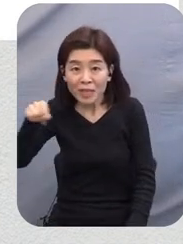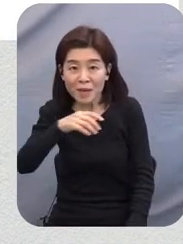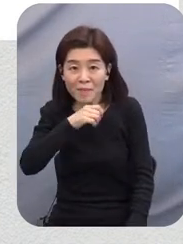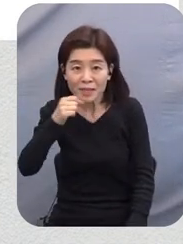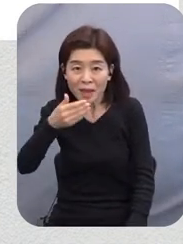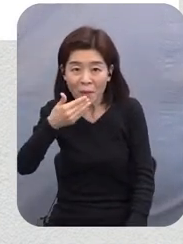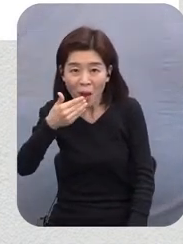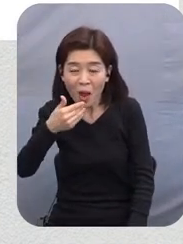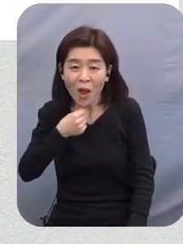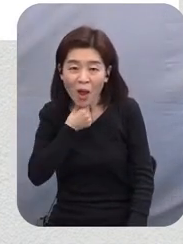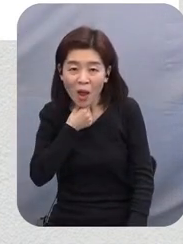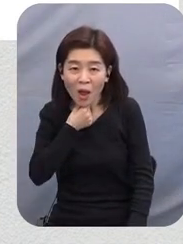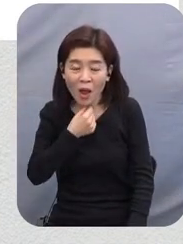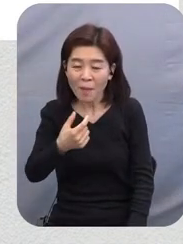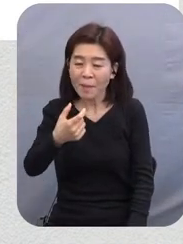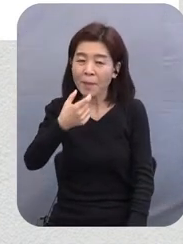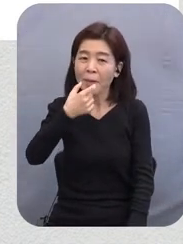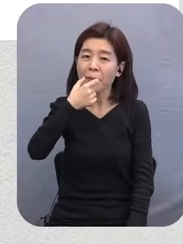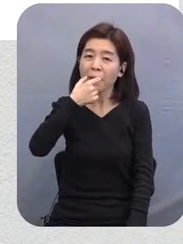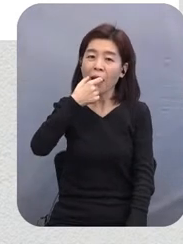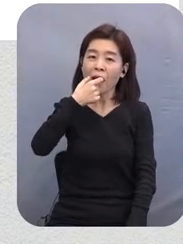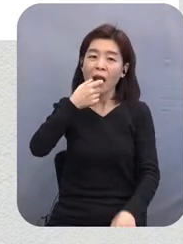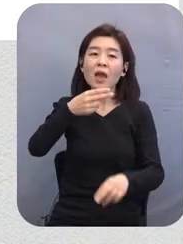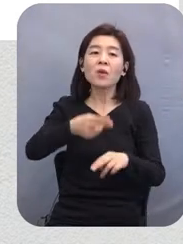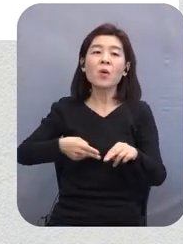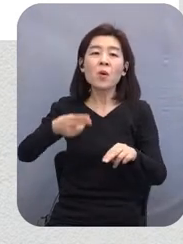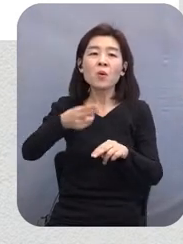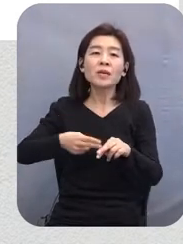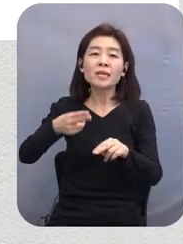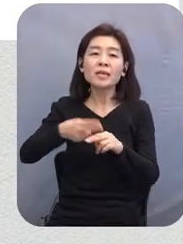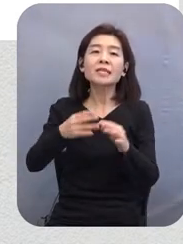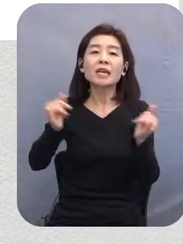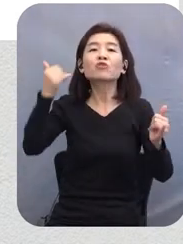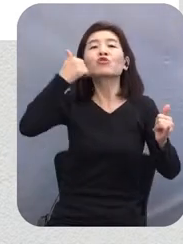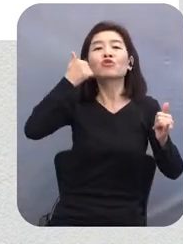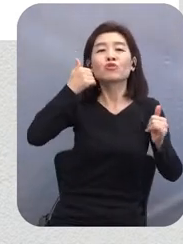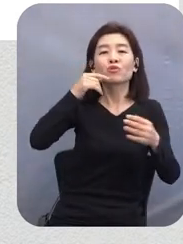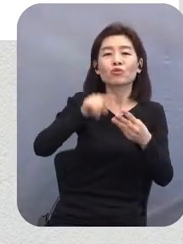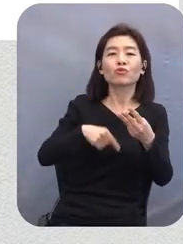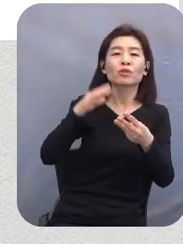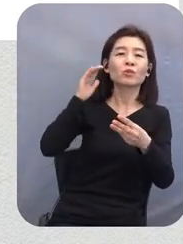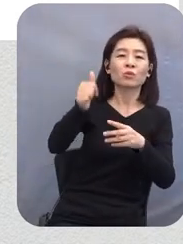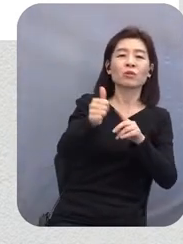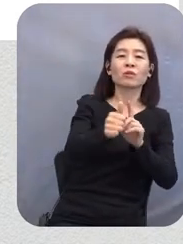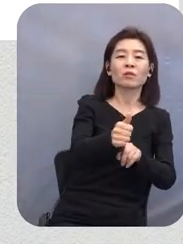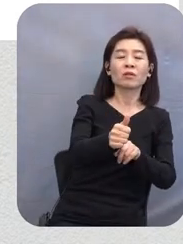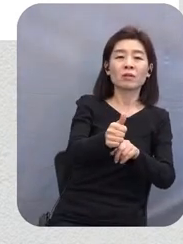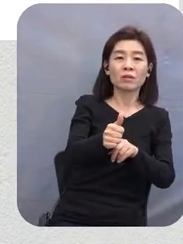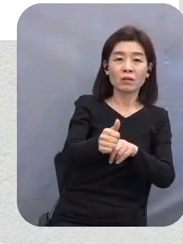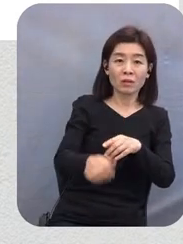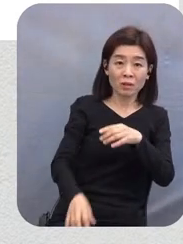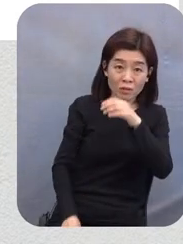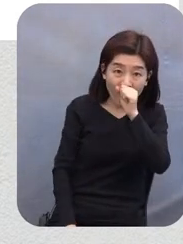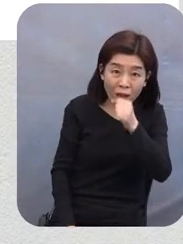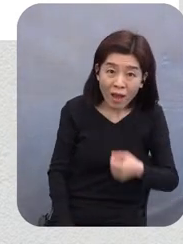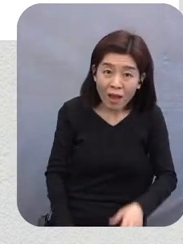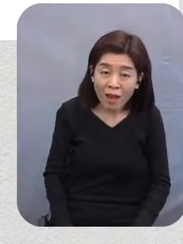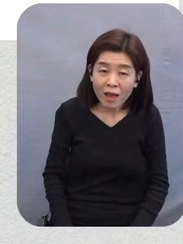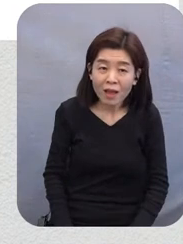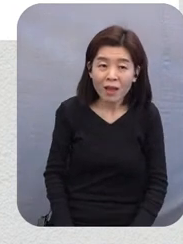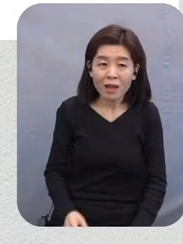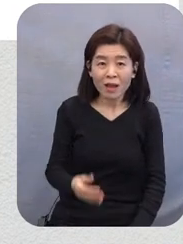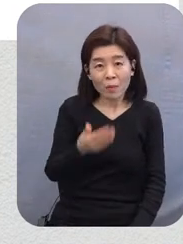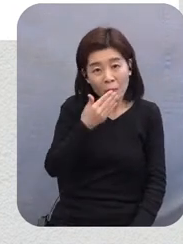먹겠다는 그 아메리칸 파이를 요리하는 자가 바로 윤석열입니다. 우리 이거 좋아합니까? 이거 우리 먹을 수가